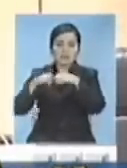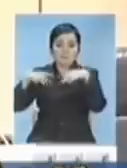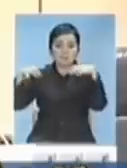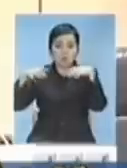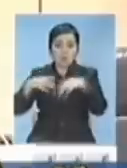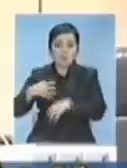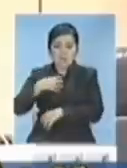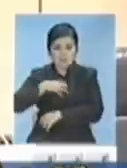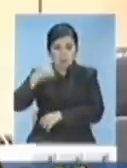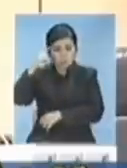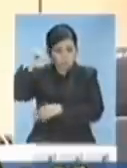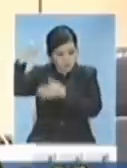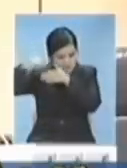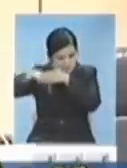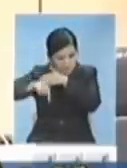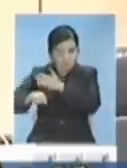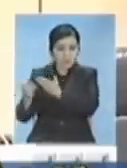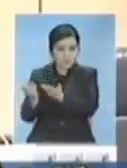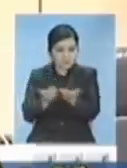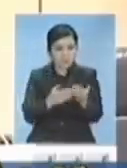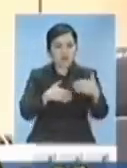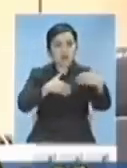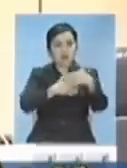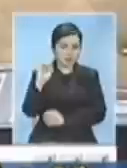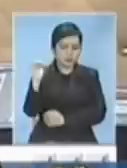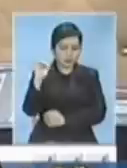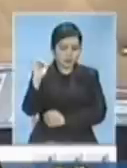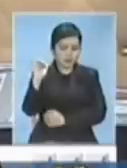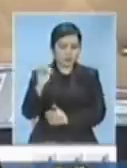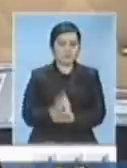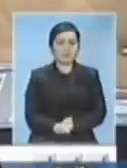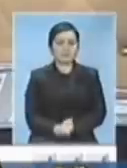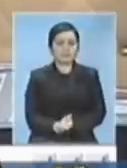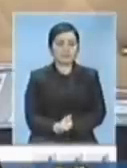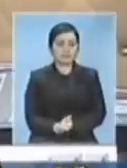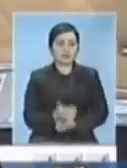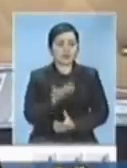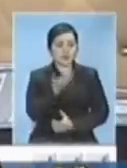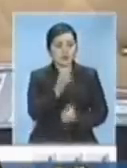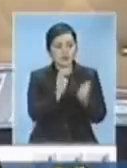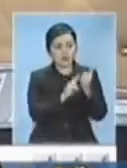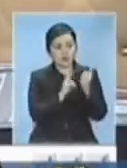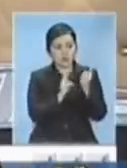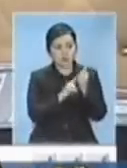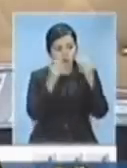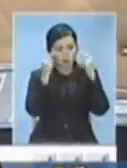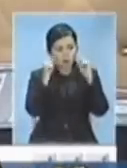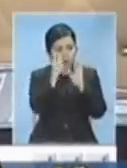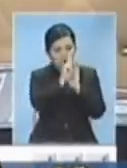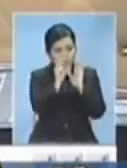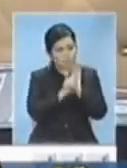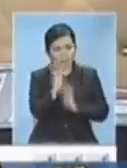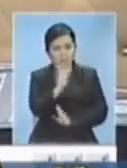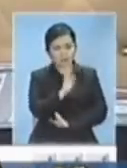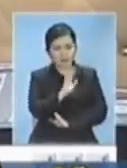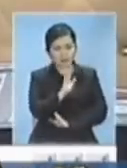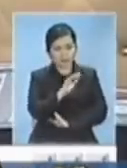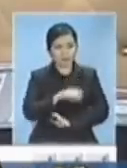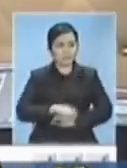พรรคประชาธิปัตย์ลุกขึ้นประท้วง ท่านรองนายกคงไม่ใช่เรื่องข้อกฎหมายแล้วมั้งครับ